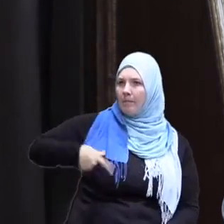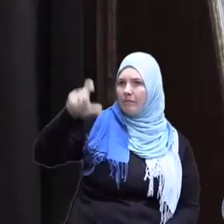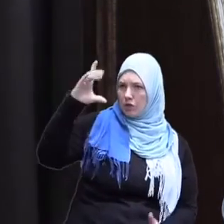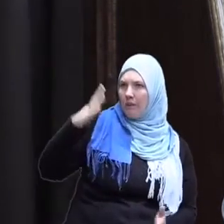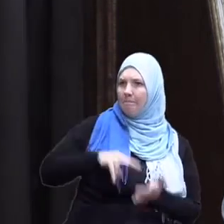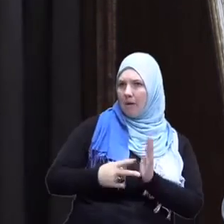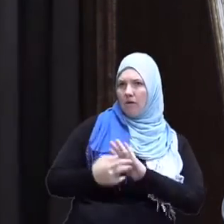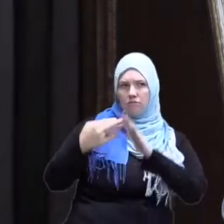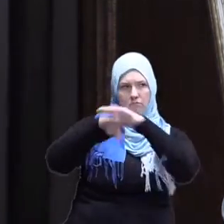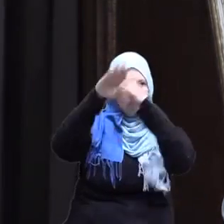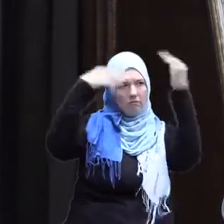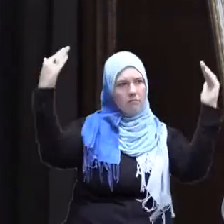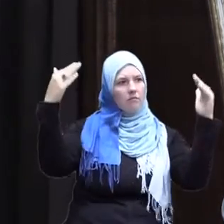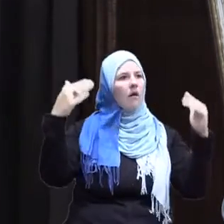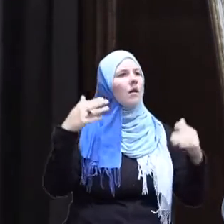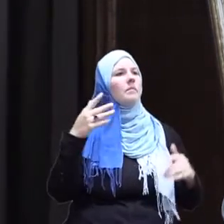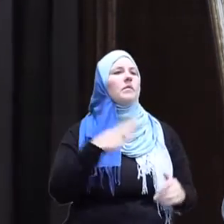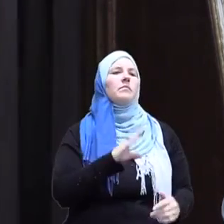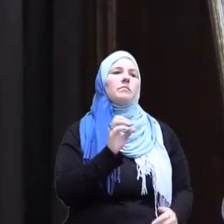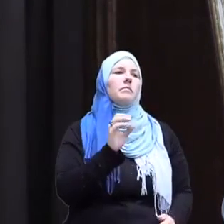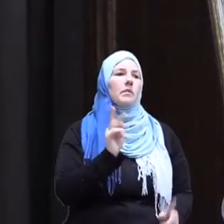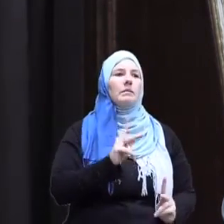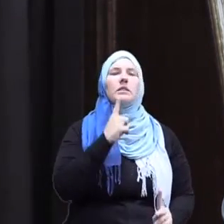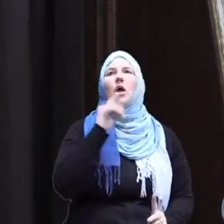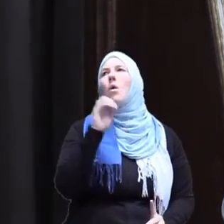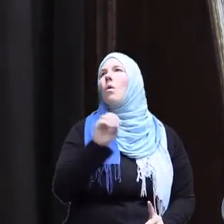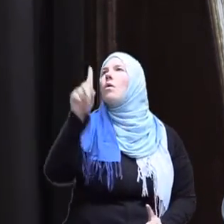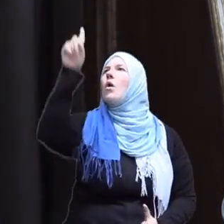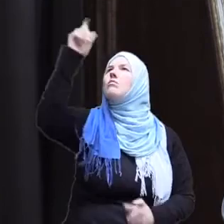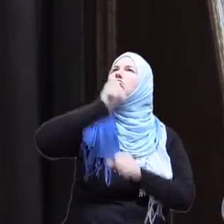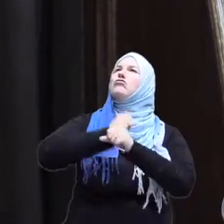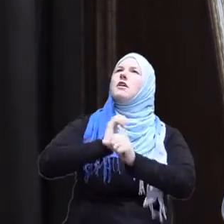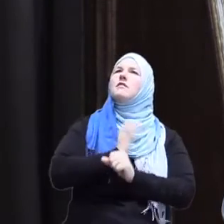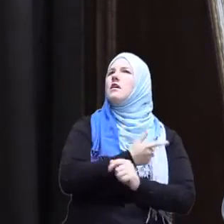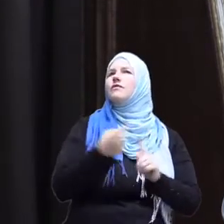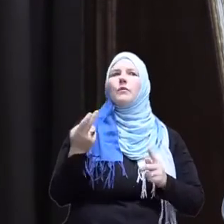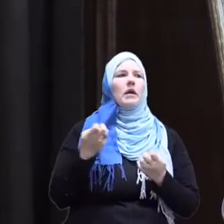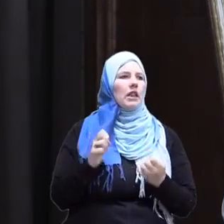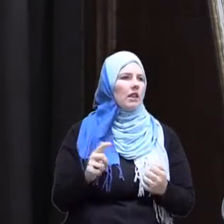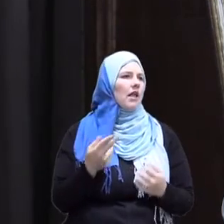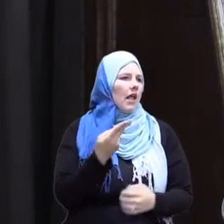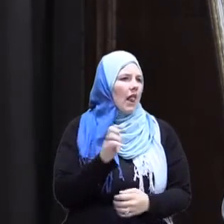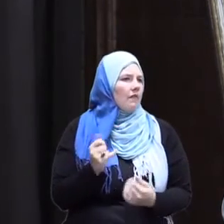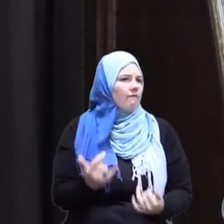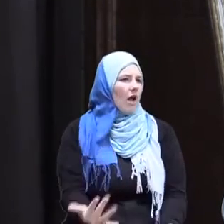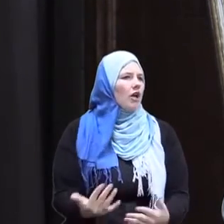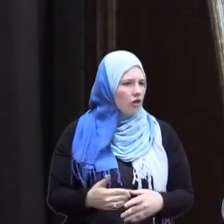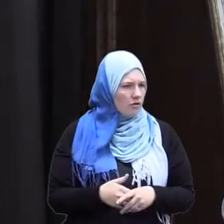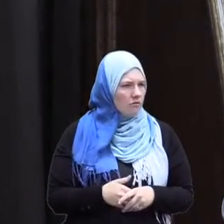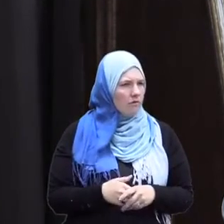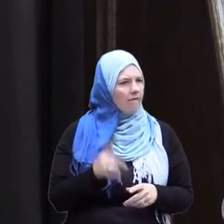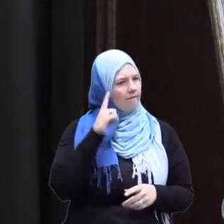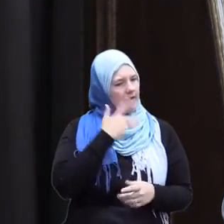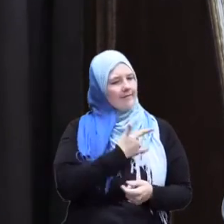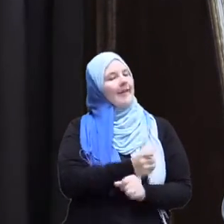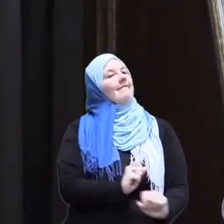Those who say, oh Allah, protect us from hellfire. وَالَّذِينَ يَقُولُونَ رَبَّنَا اصْرِفْ عَنَّا عَذَابَ جَهَنَّمَ. So you